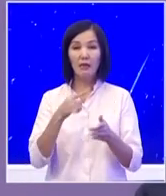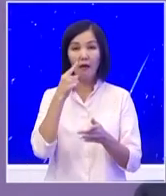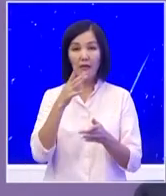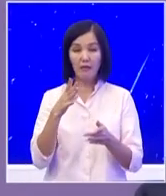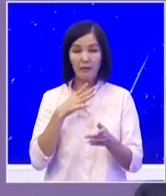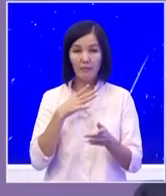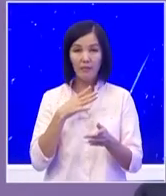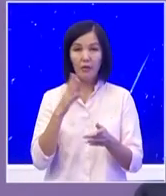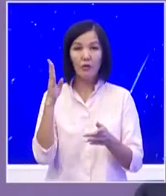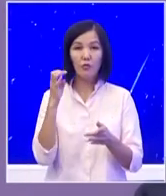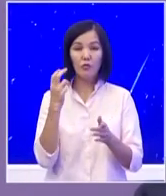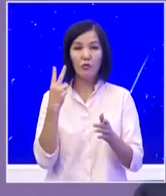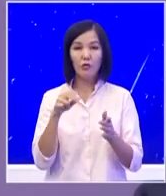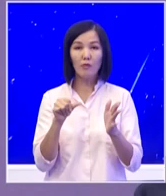кеттім,